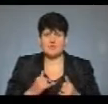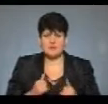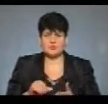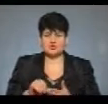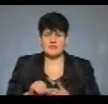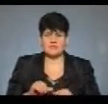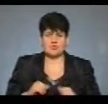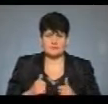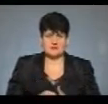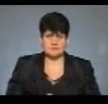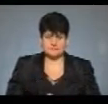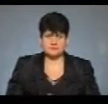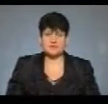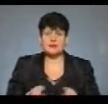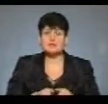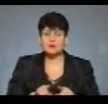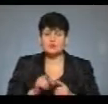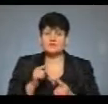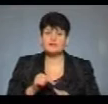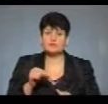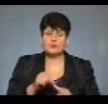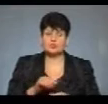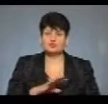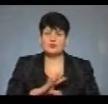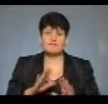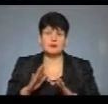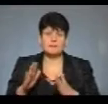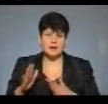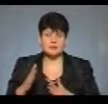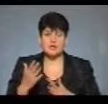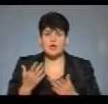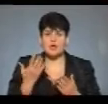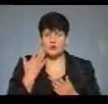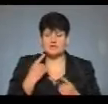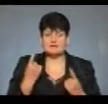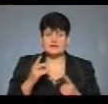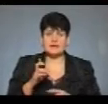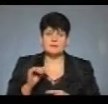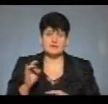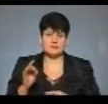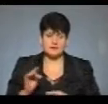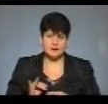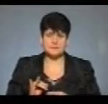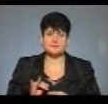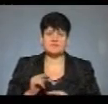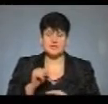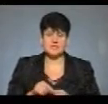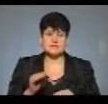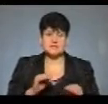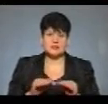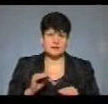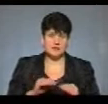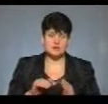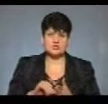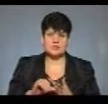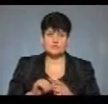членів комісії. Також, відповідно, були такі випадки, коли, зокрема, Великобірківській селищній виборчій комісії, в її складі